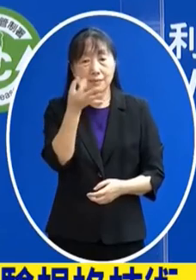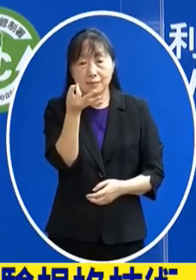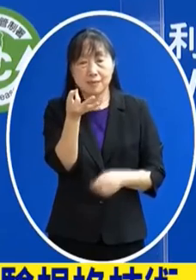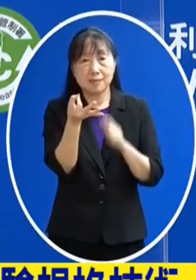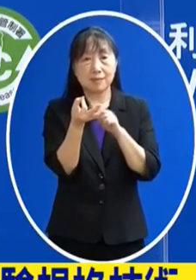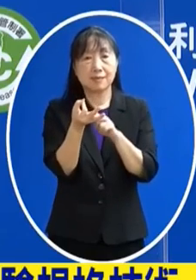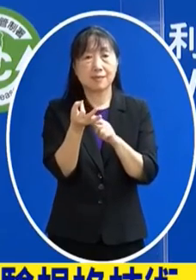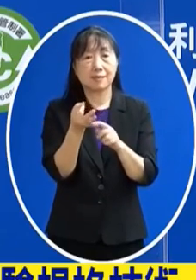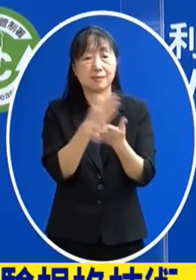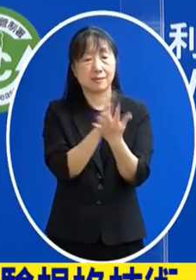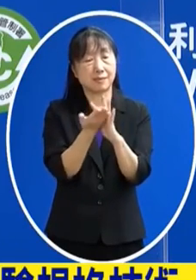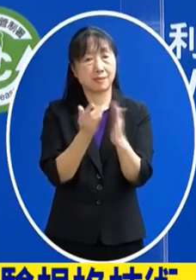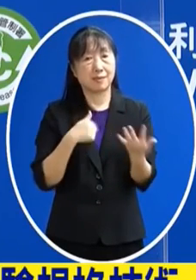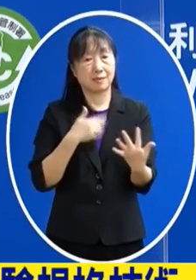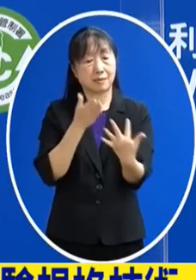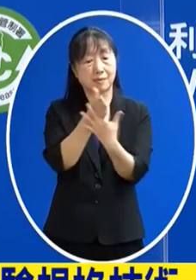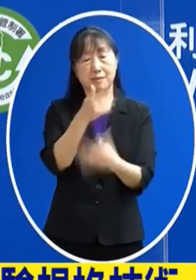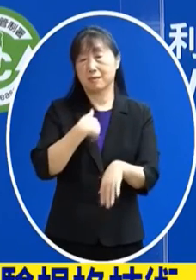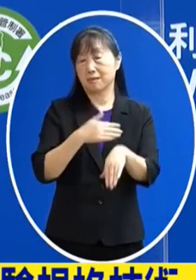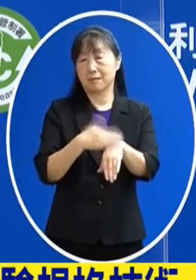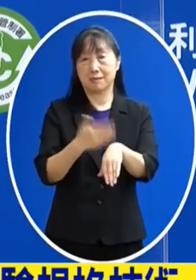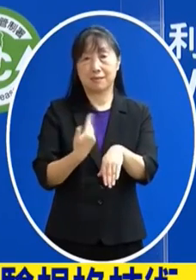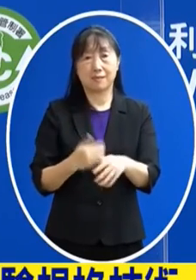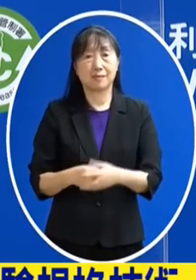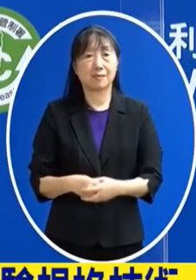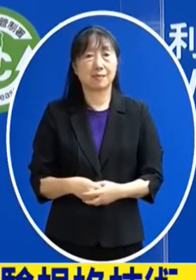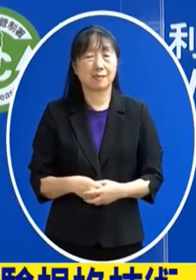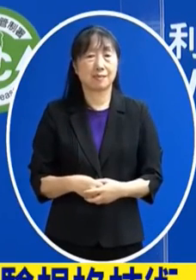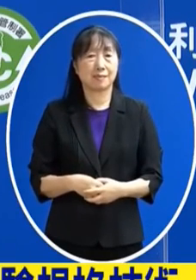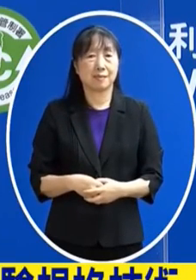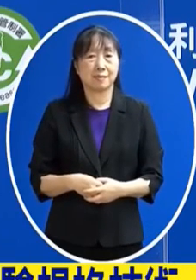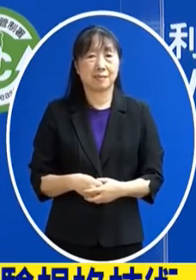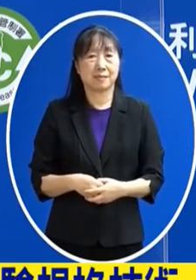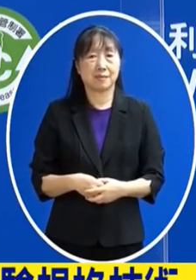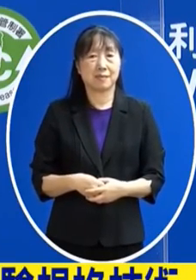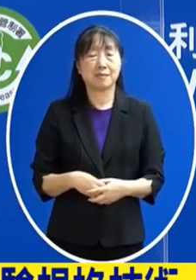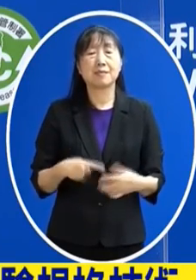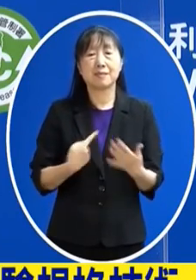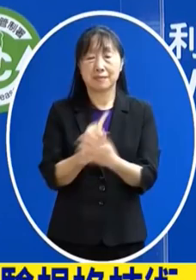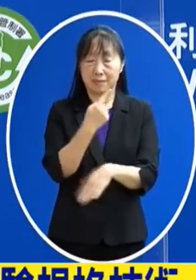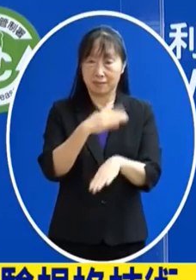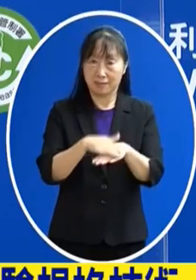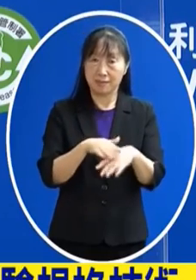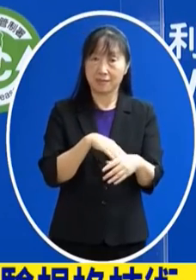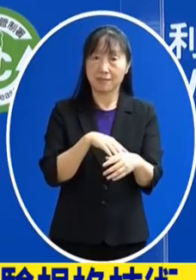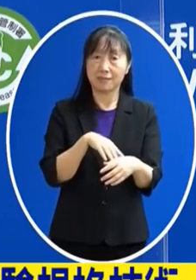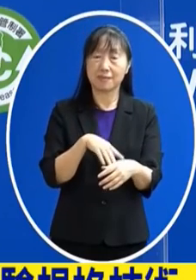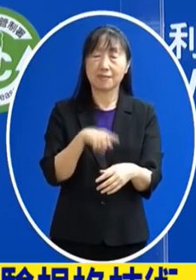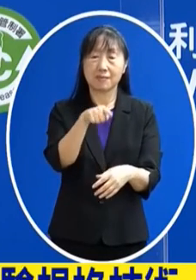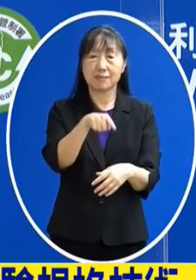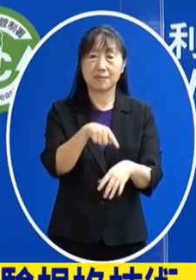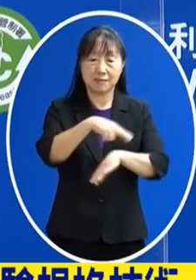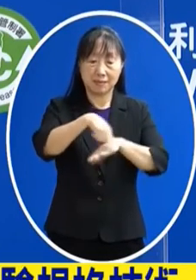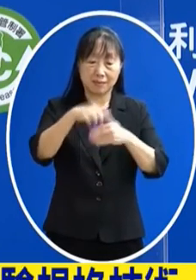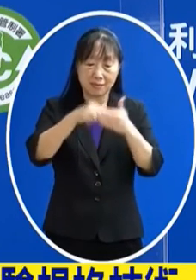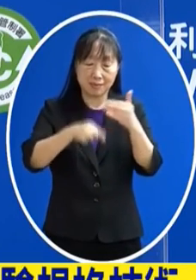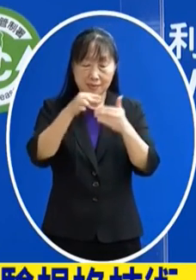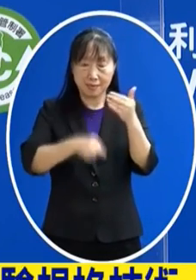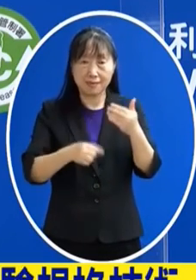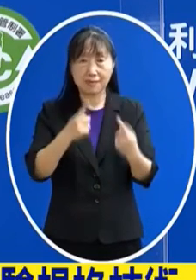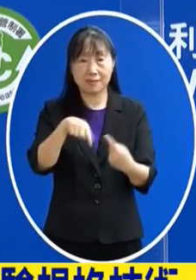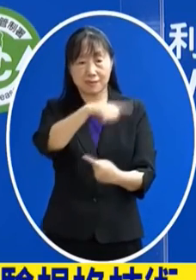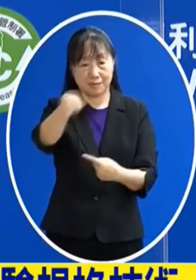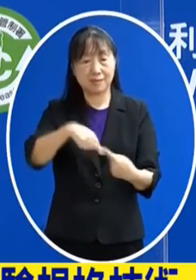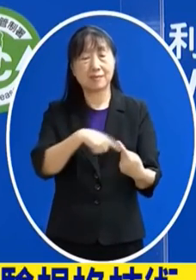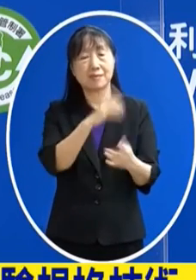游的费用，我们大概不会介入到里面去，我们只会做相关一个合理大家可接受的规定，那